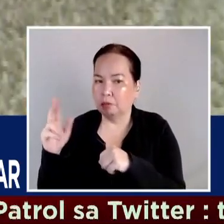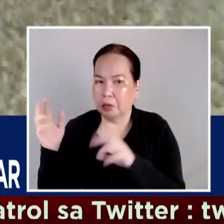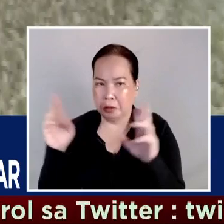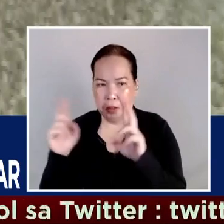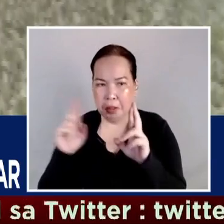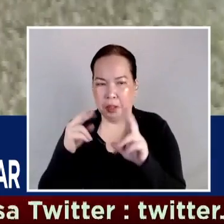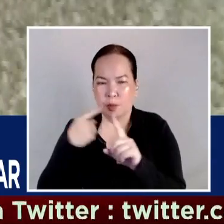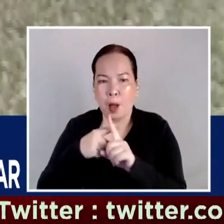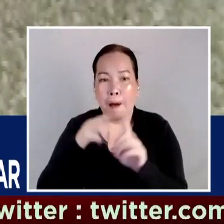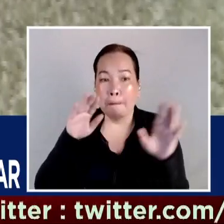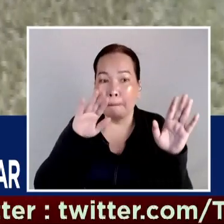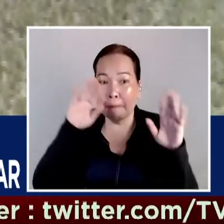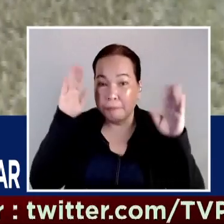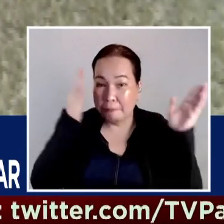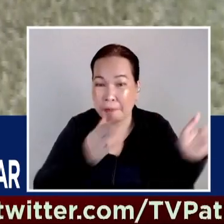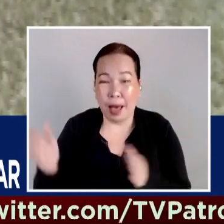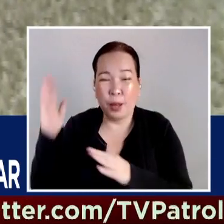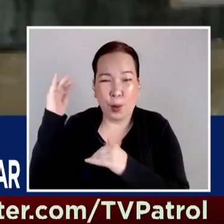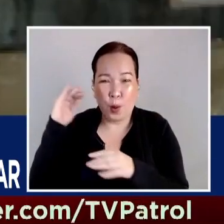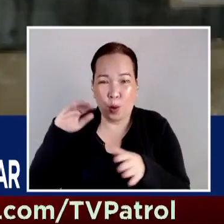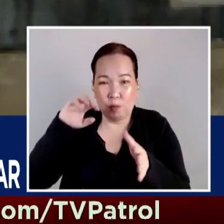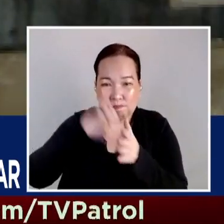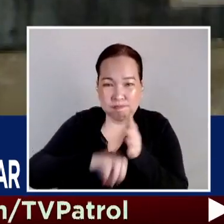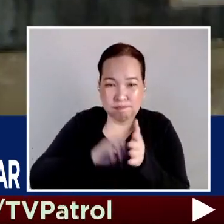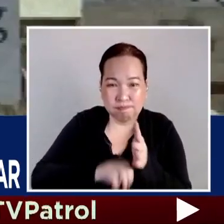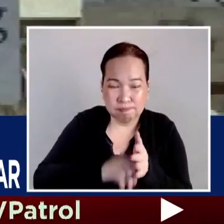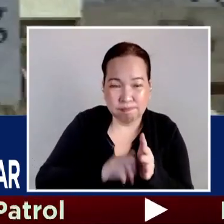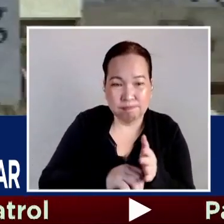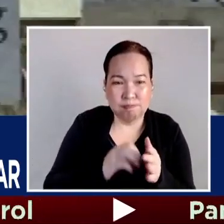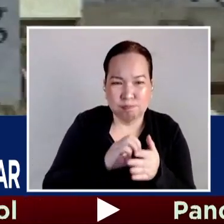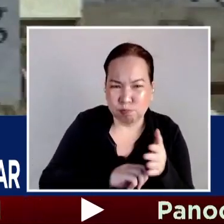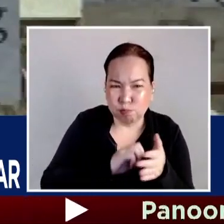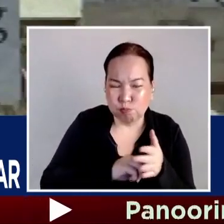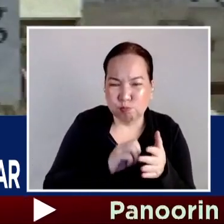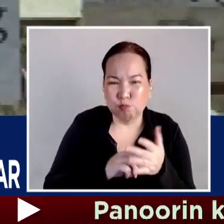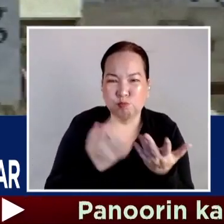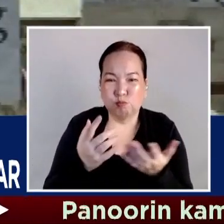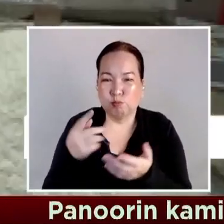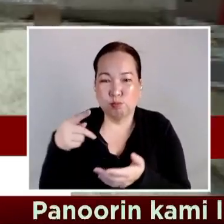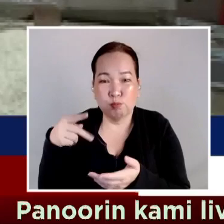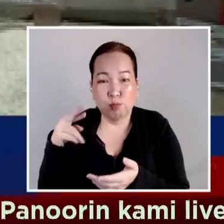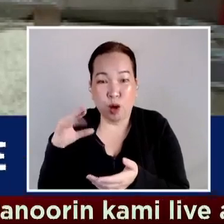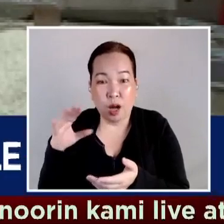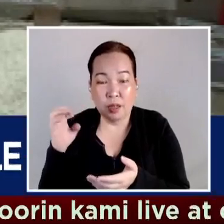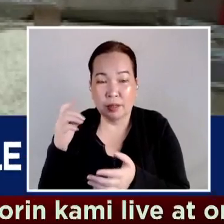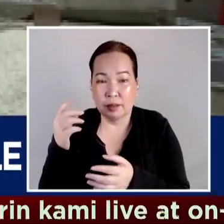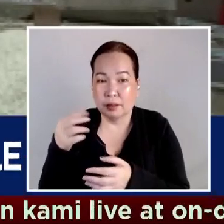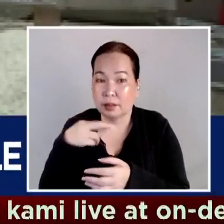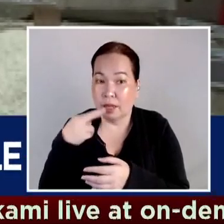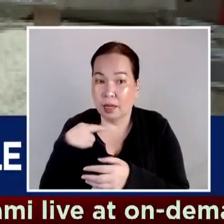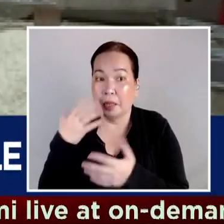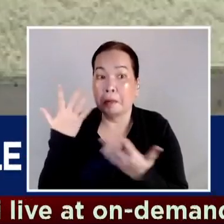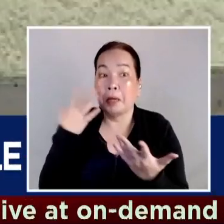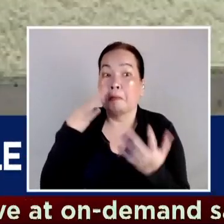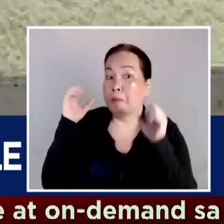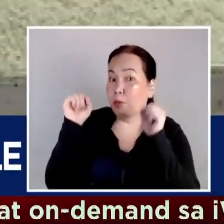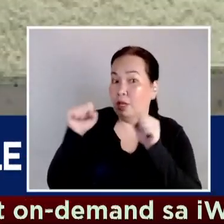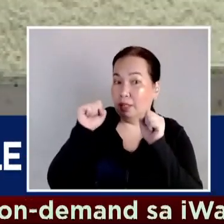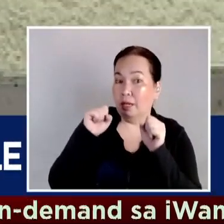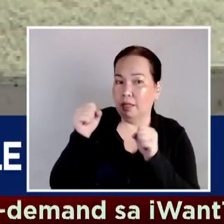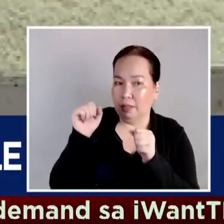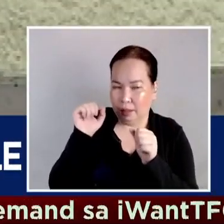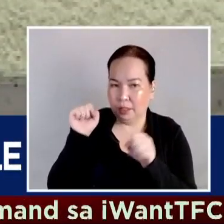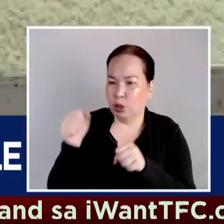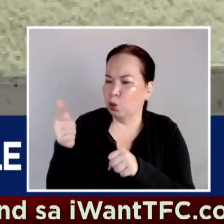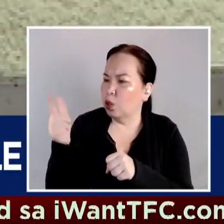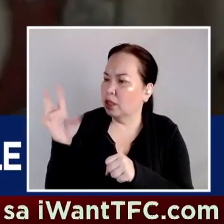ang presyo ng bigas. Ayon kay Dar, posible ang 27 pesos and 50 centavos kada kilo ng bigas. Nauna nang